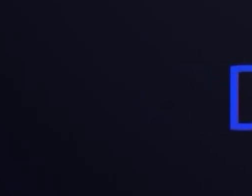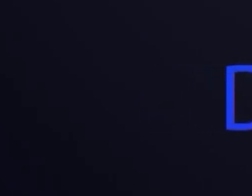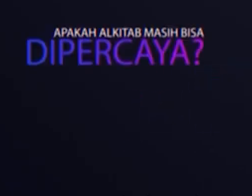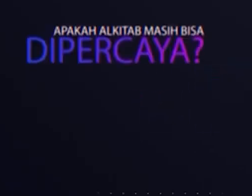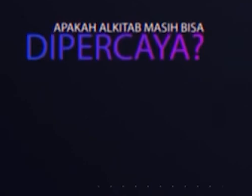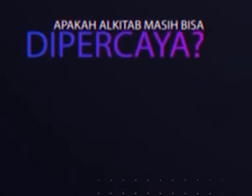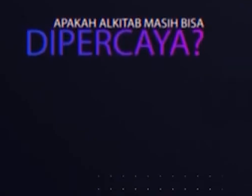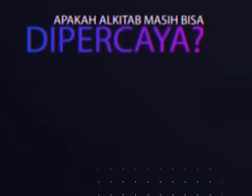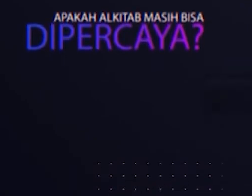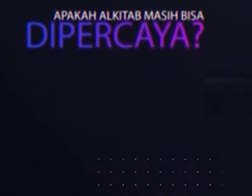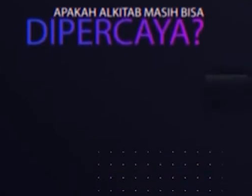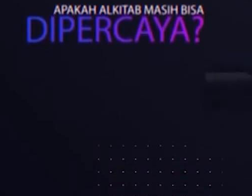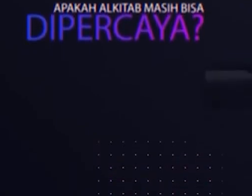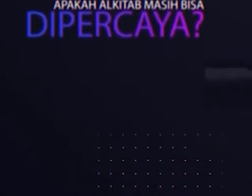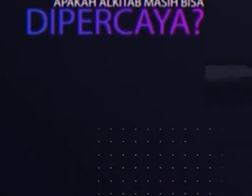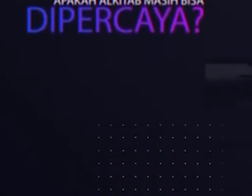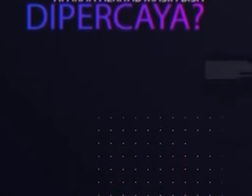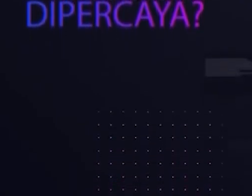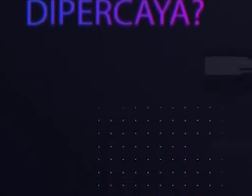hai